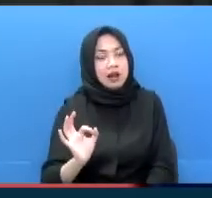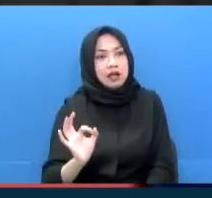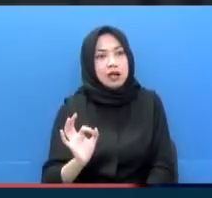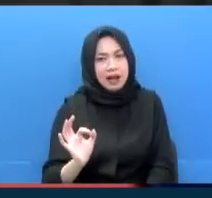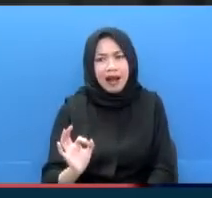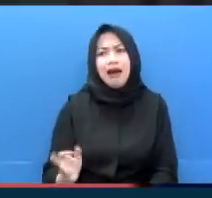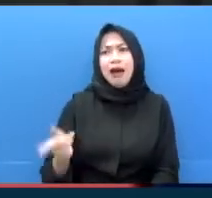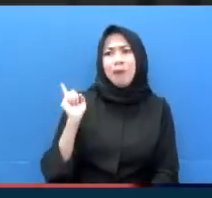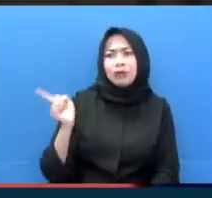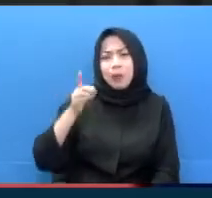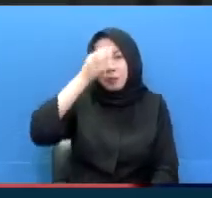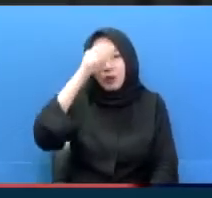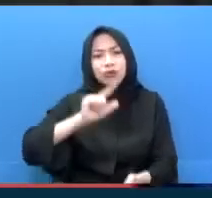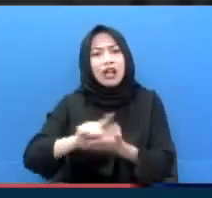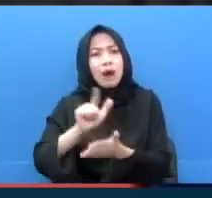itu